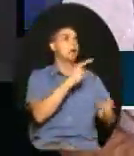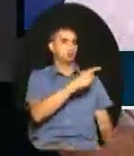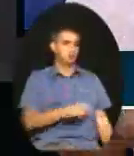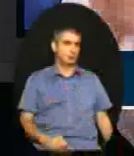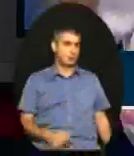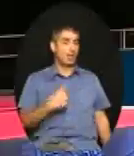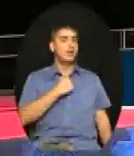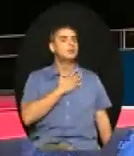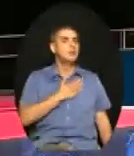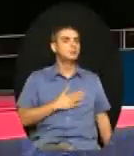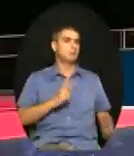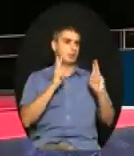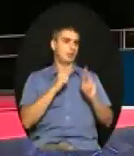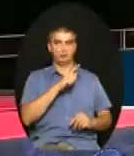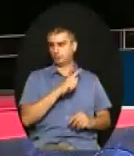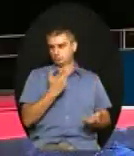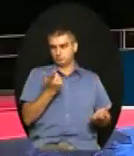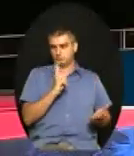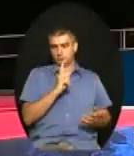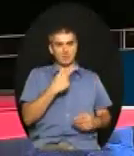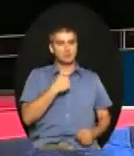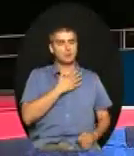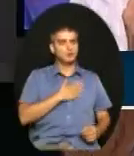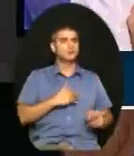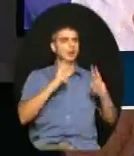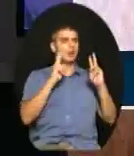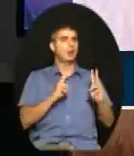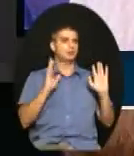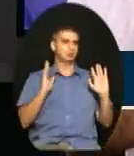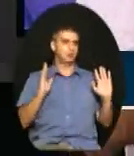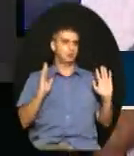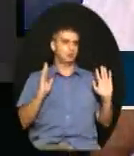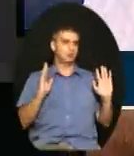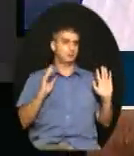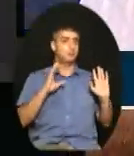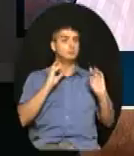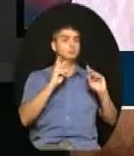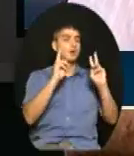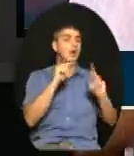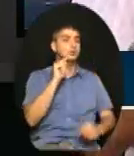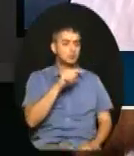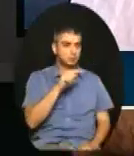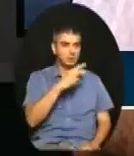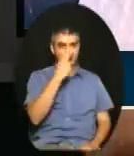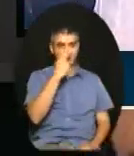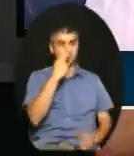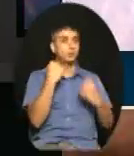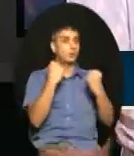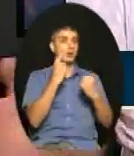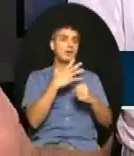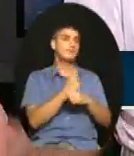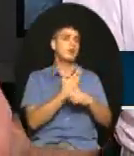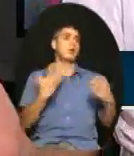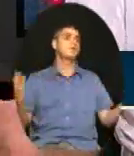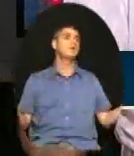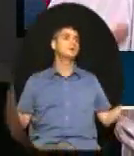ההבדל. אני רוצה לעצור אותו, שישלם מי שישלם, אני רוצה לעצור אותו. וכדי לעצור אותו, ניסו כוח, וזה לא עובד.